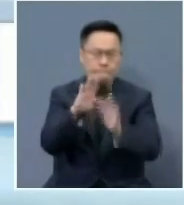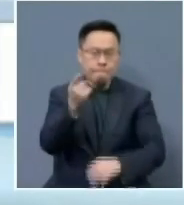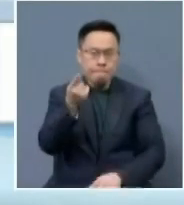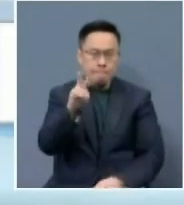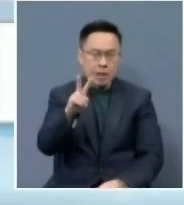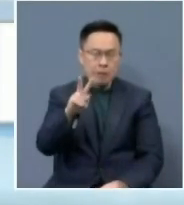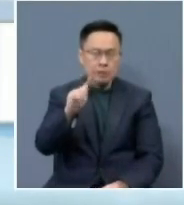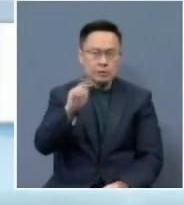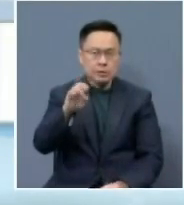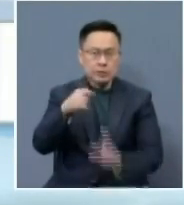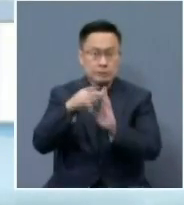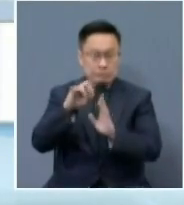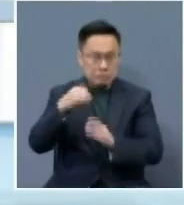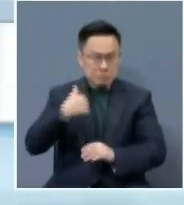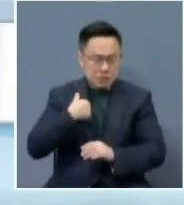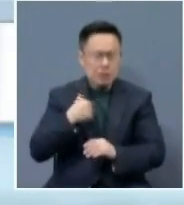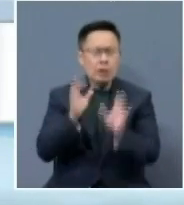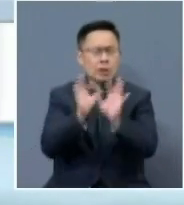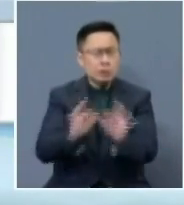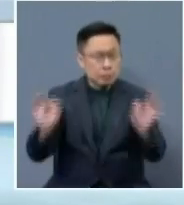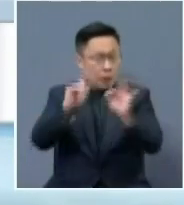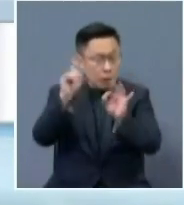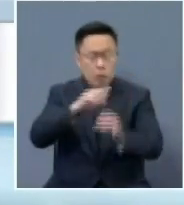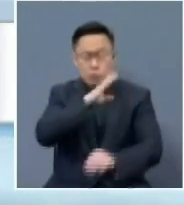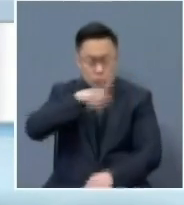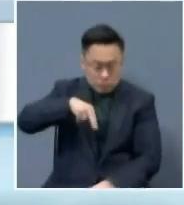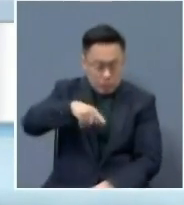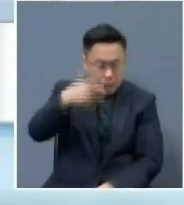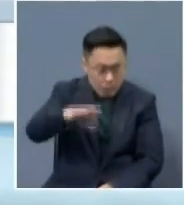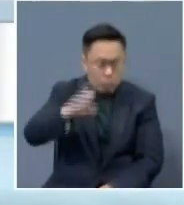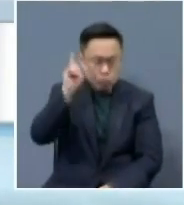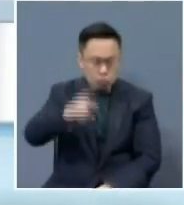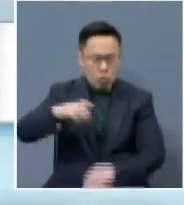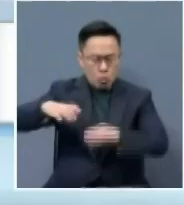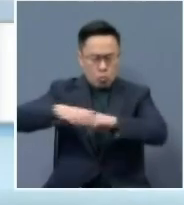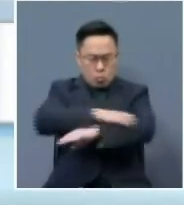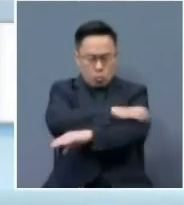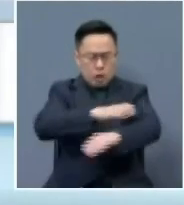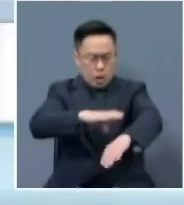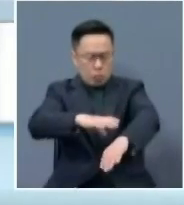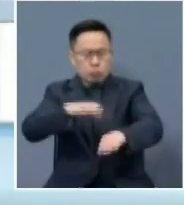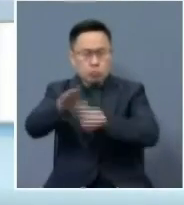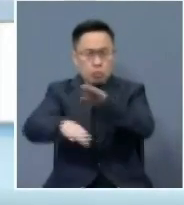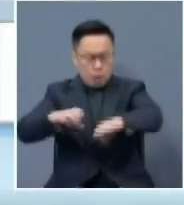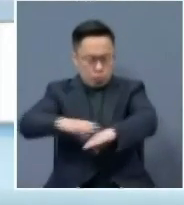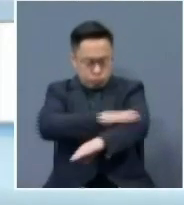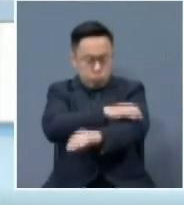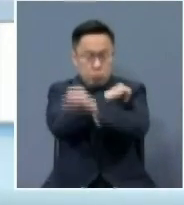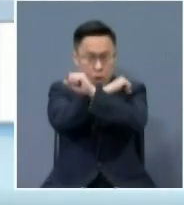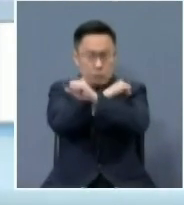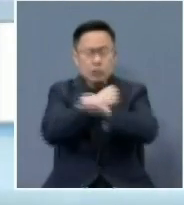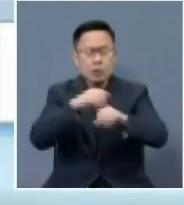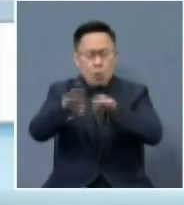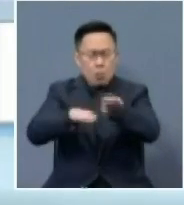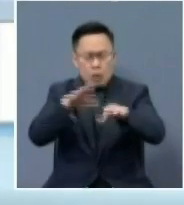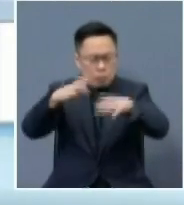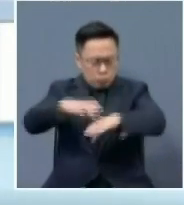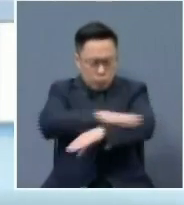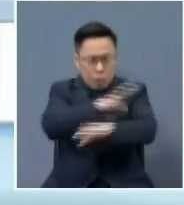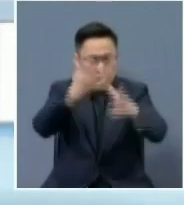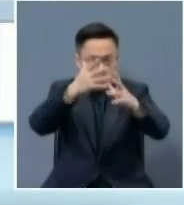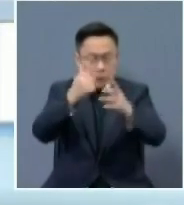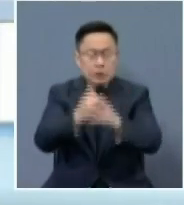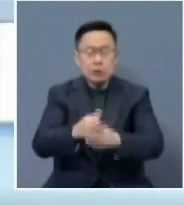ป้องกันค่ะก็คือหากจำเป็นต้องเดินลุยน้ำจริงๆเนี่ยต้องสวมใส่รองเท้าบูกันด้วยหากไม่ได้สวมใส่รองเท้าบูทนะคะขึ้นมาจากน้ำ